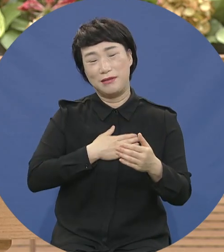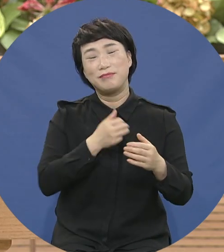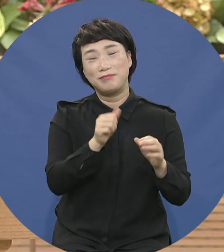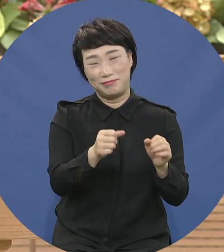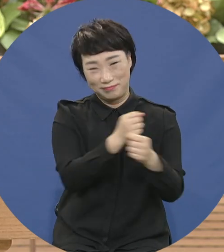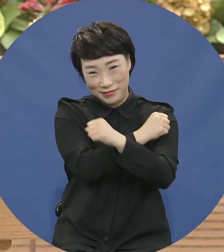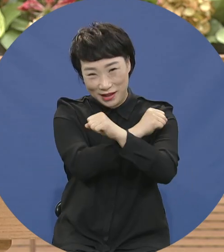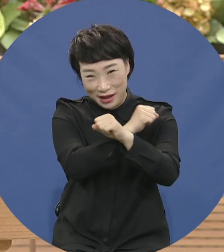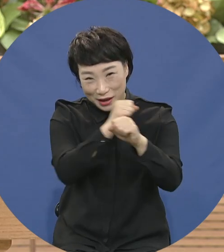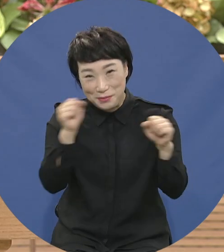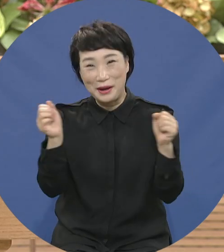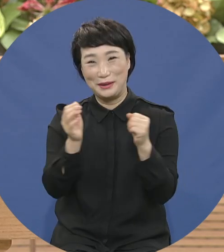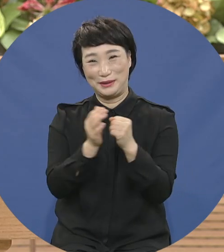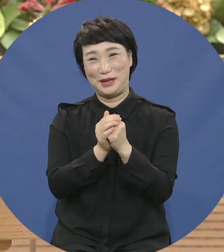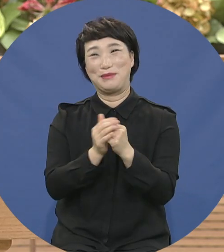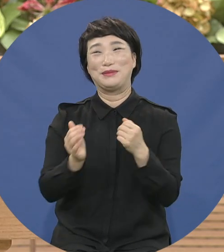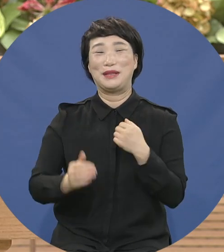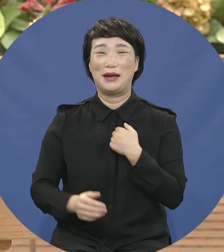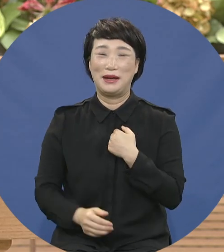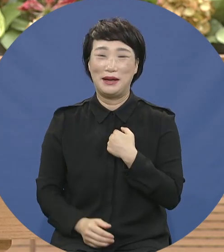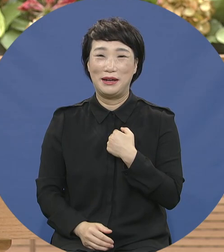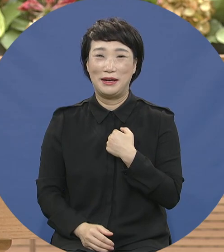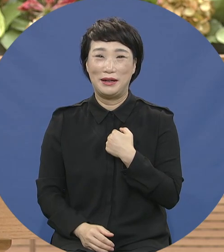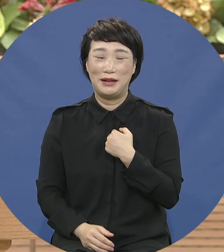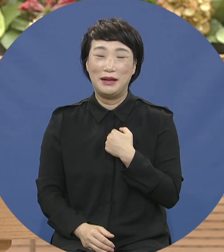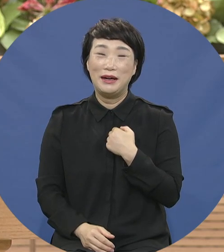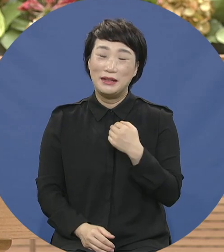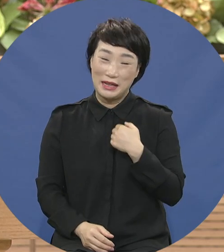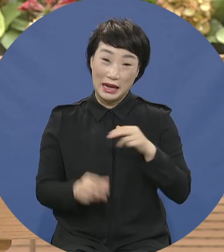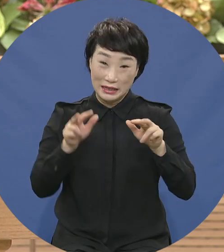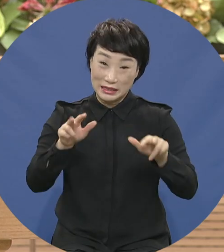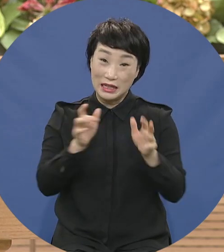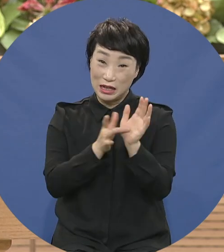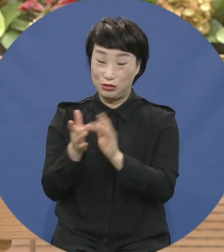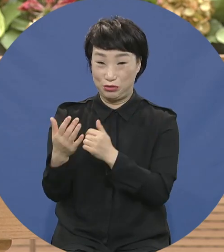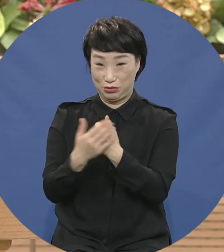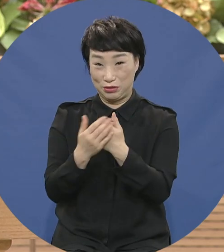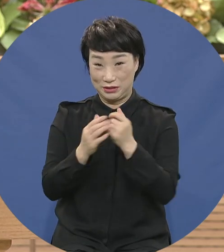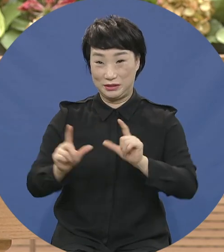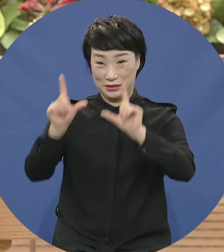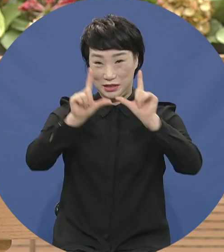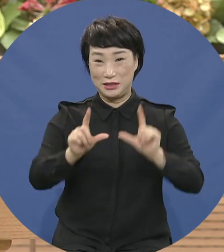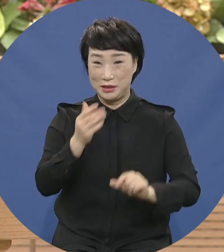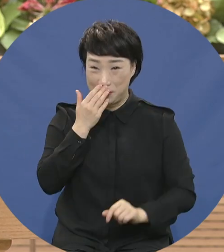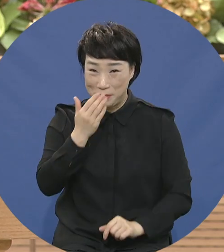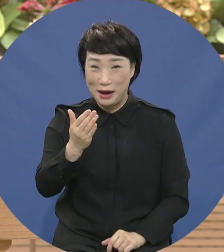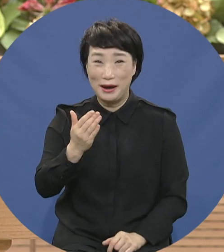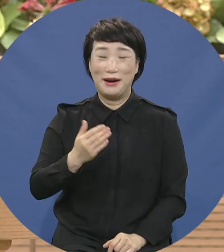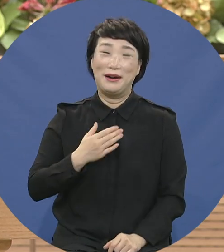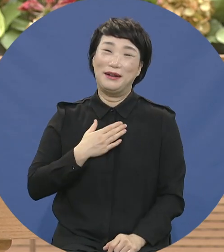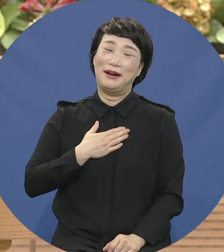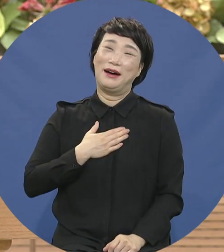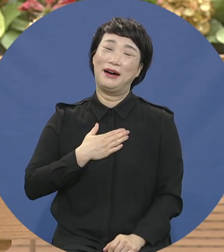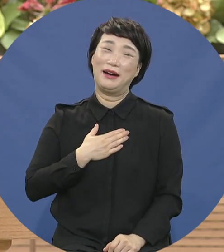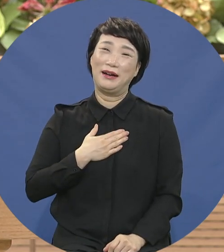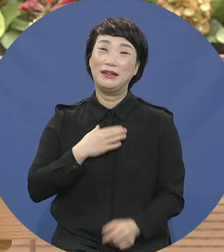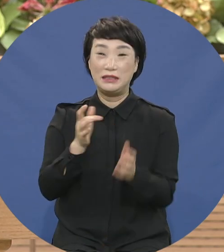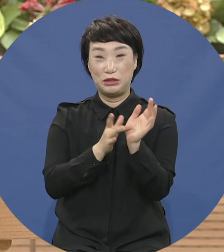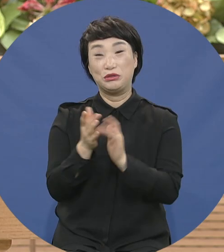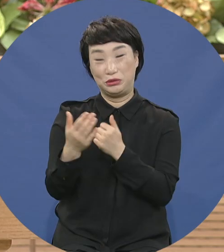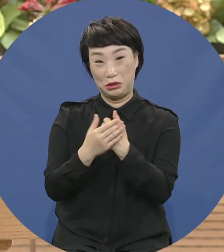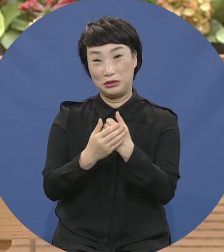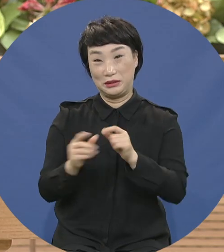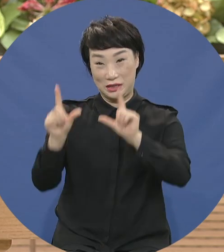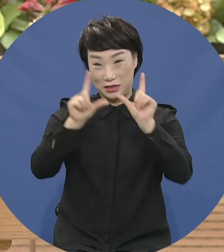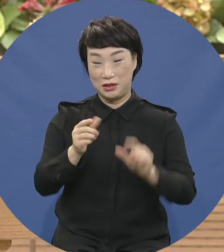나를 해방하였기 때문에 나는 예수로 살게 됐다. 나는 예수로